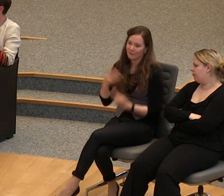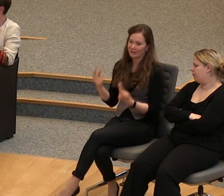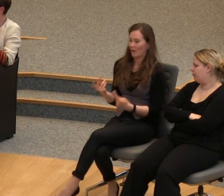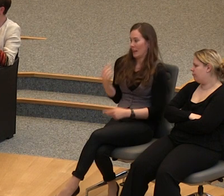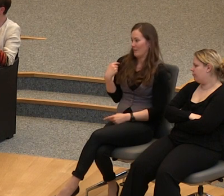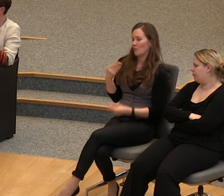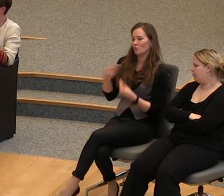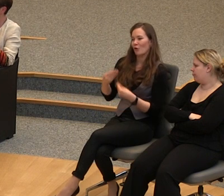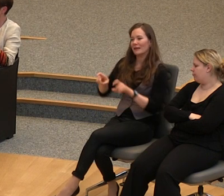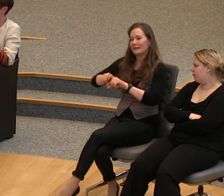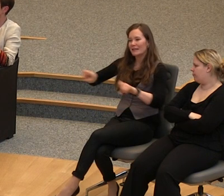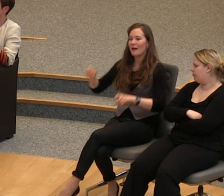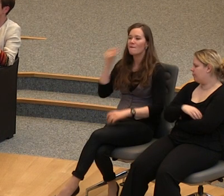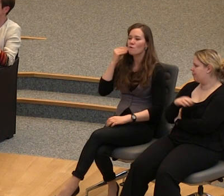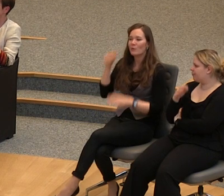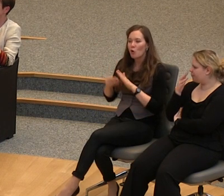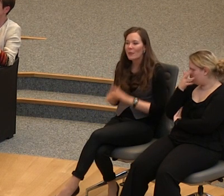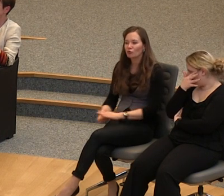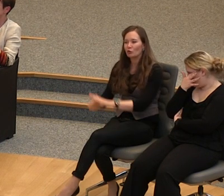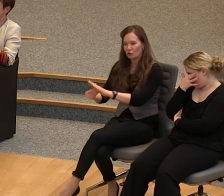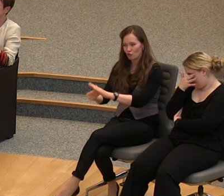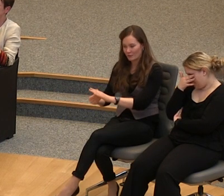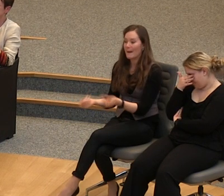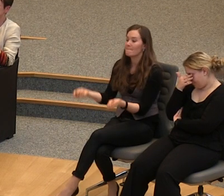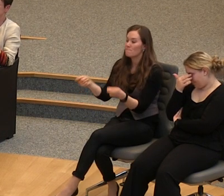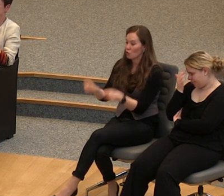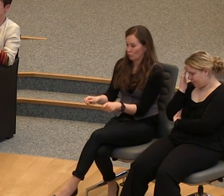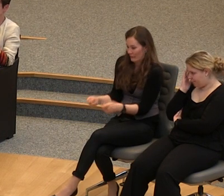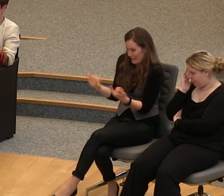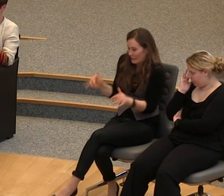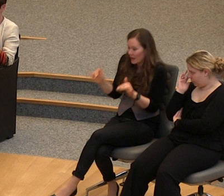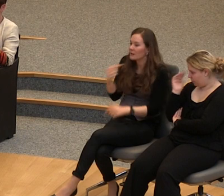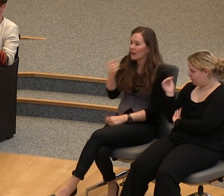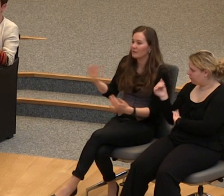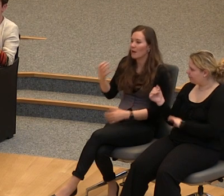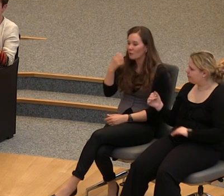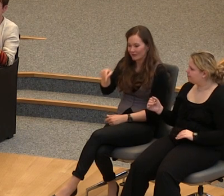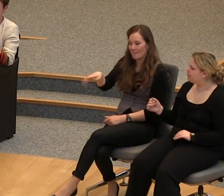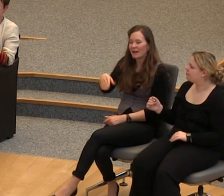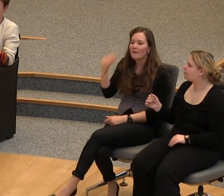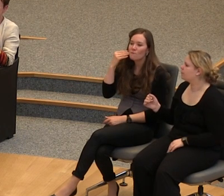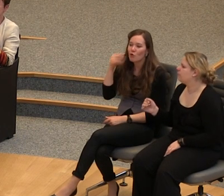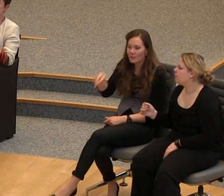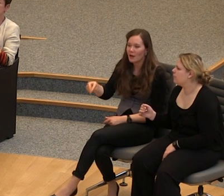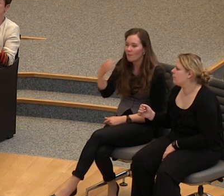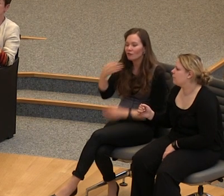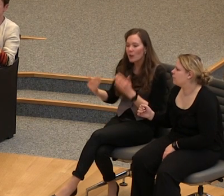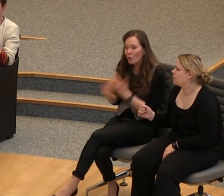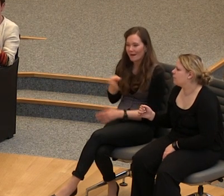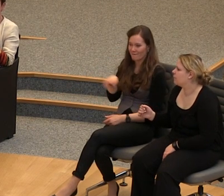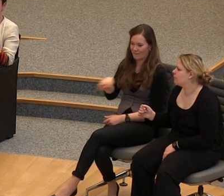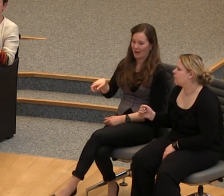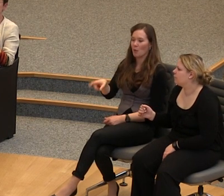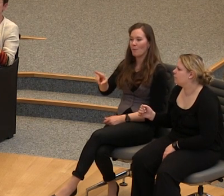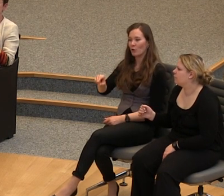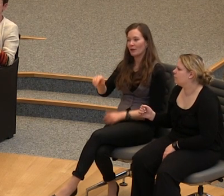Thema Wohnunterstützung. Mit dem Beschluss sagt man ganz klar, wir wollen auch in dem Bereich neue Wege gehen, weg